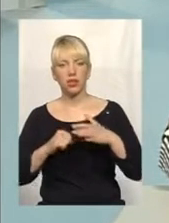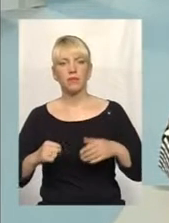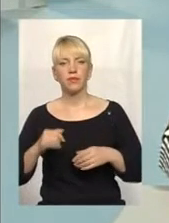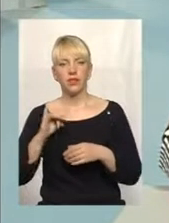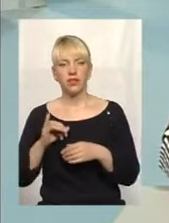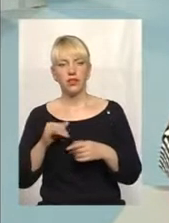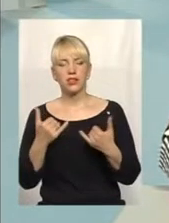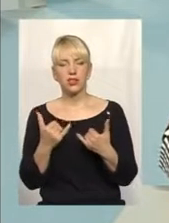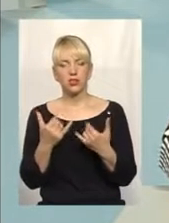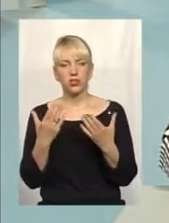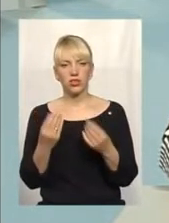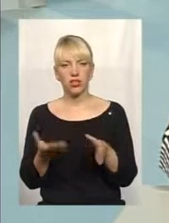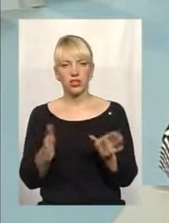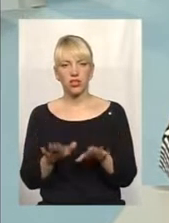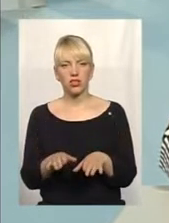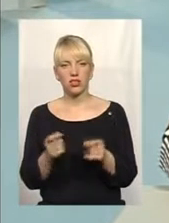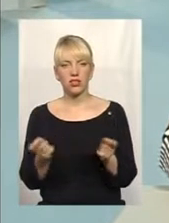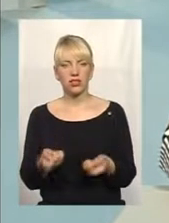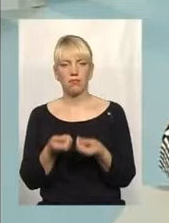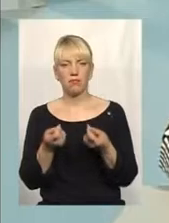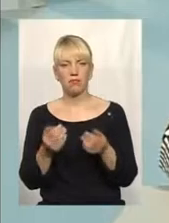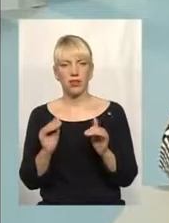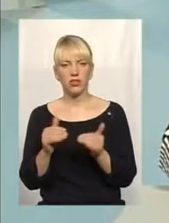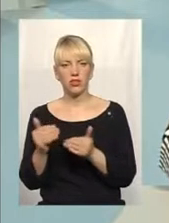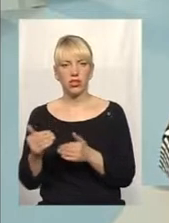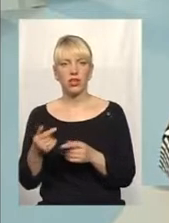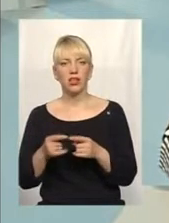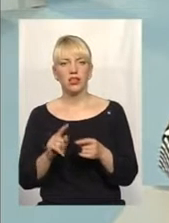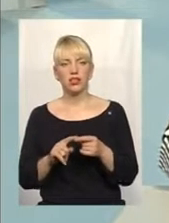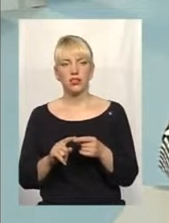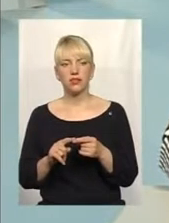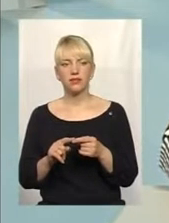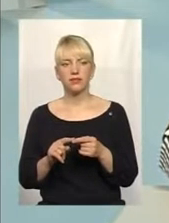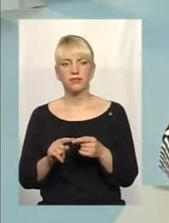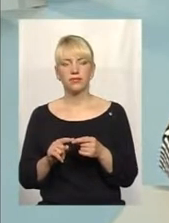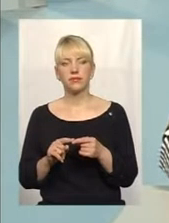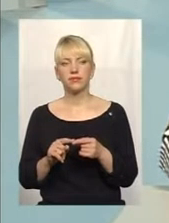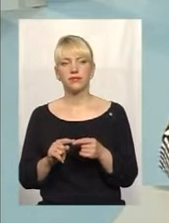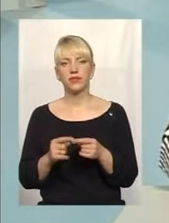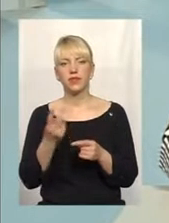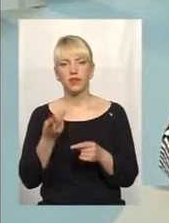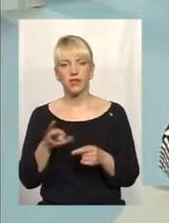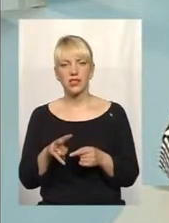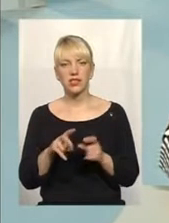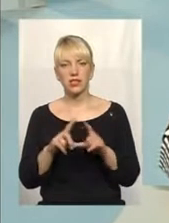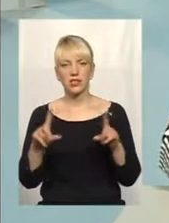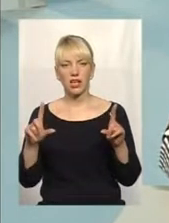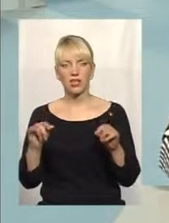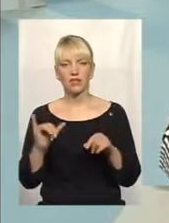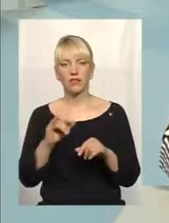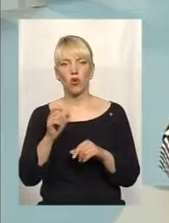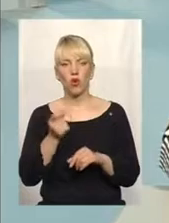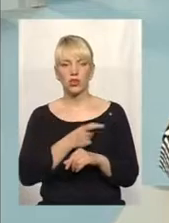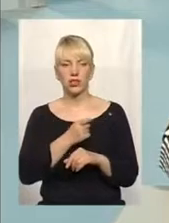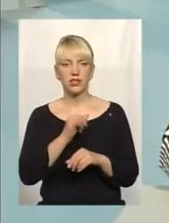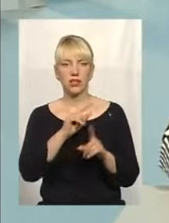І на сьогодні у нас залишилось їх значно менше. Це два заклади в Одесі, це Прикарпаття.